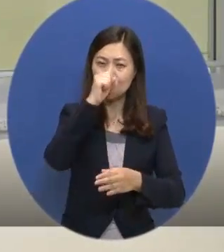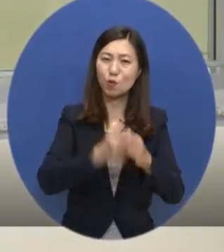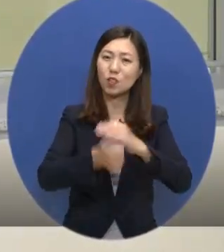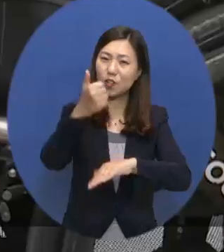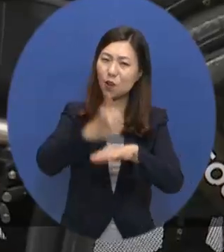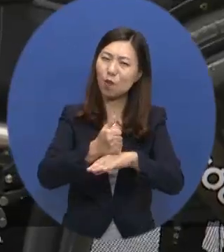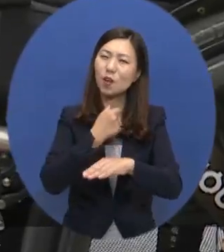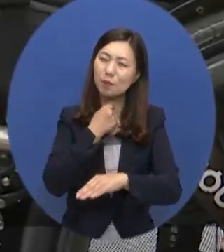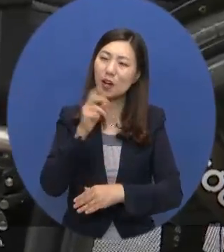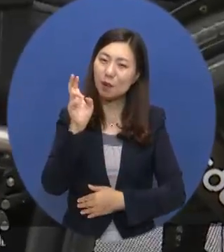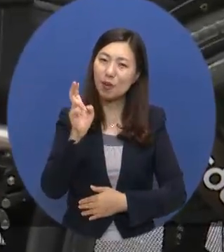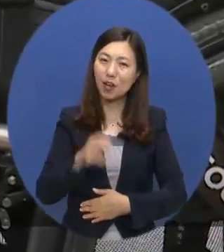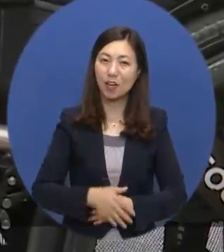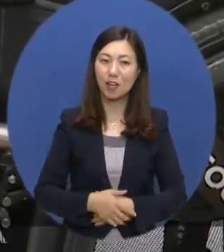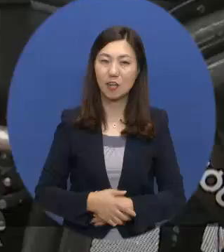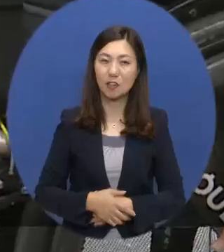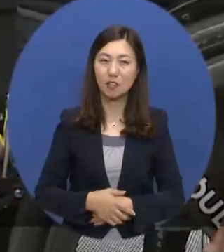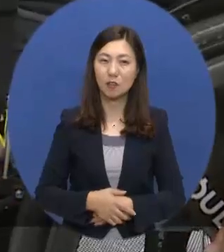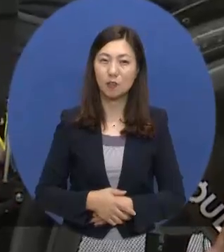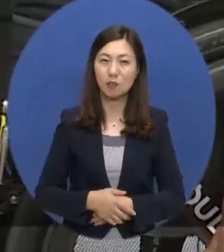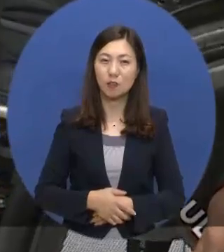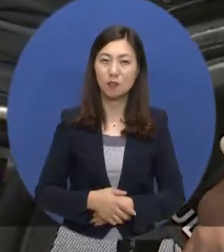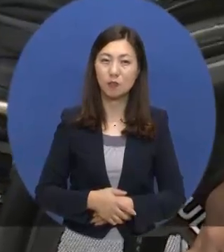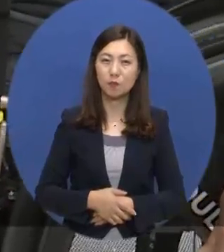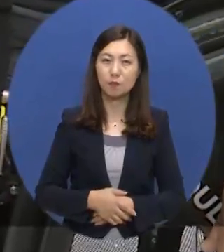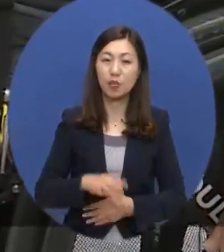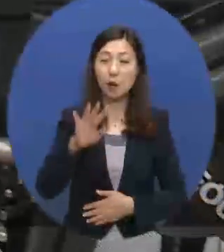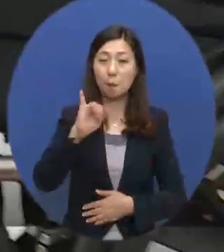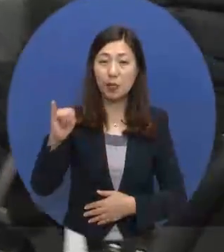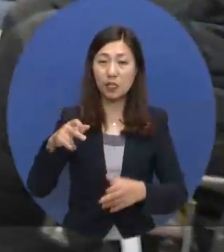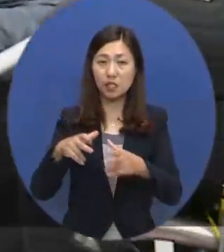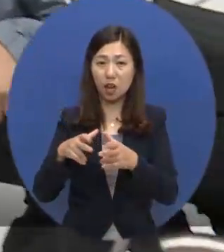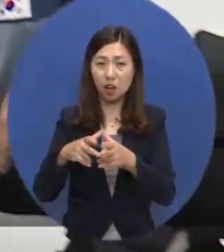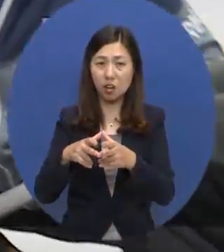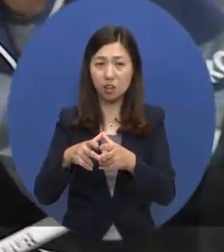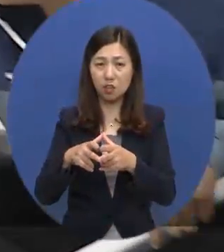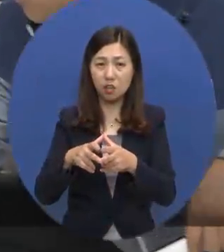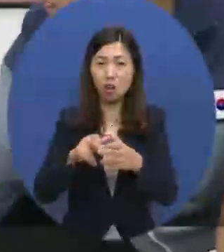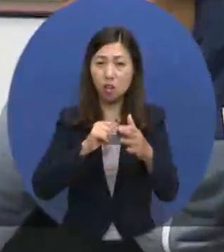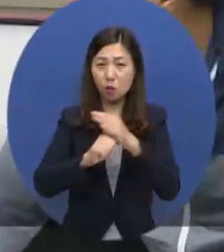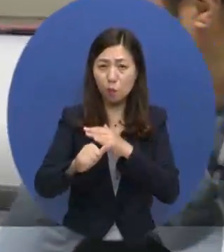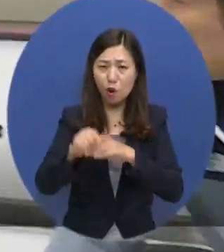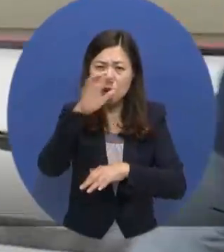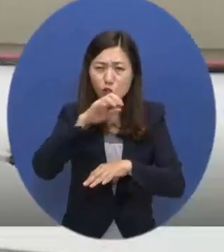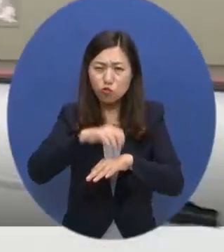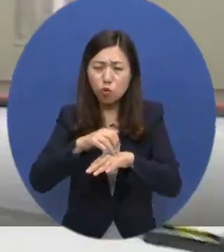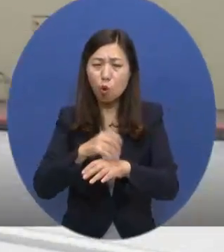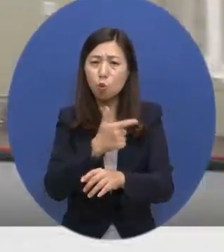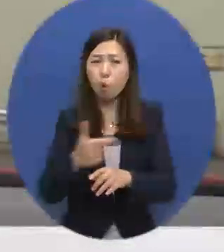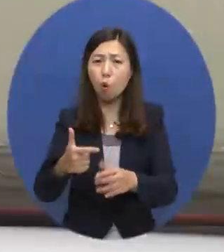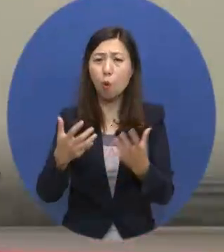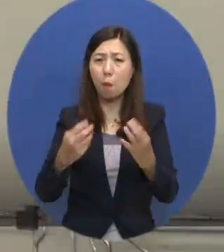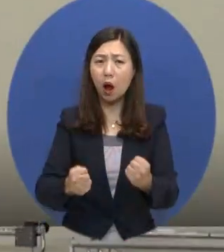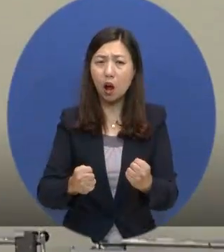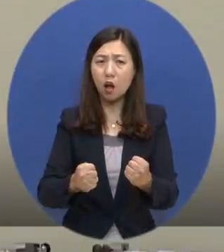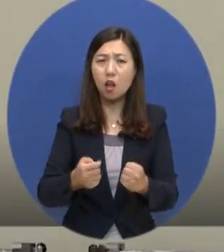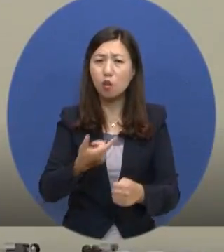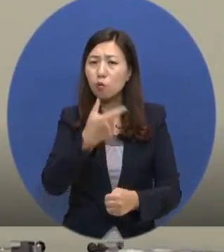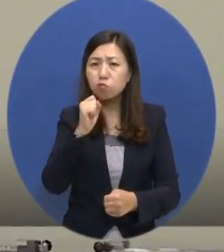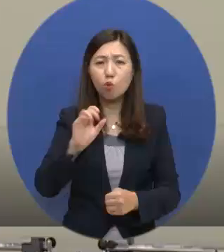생각합니다. 우리가 북한에서 선수들보다 더 많이 했으면 많이 더 적게 준비하고 더 열심히